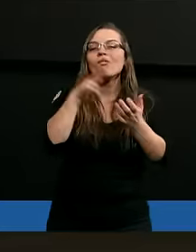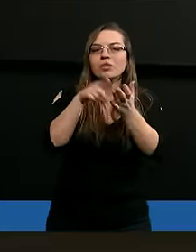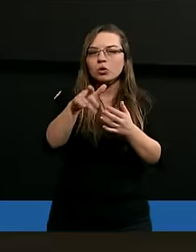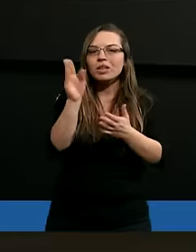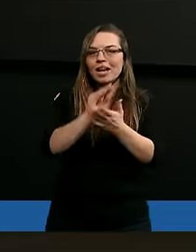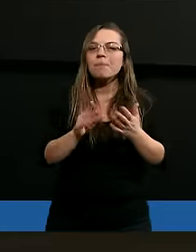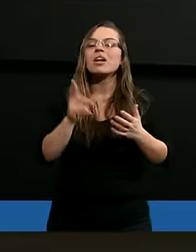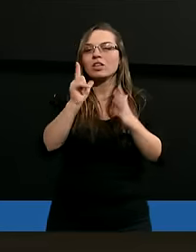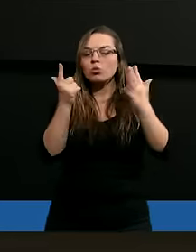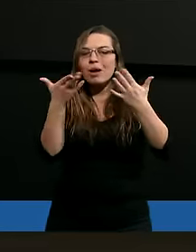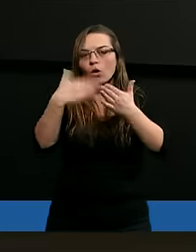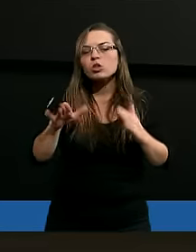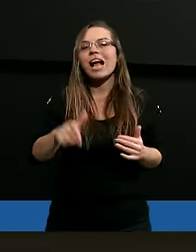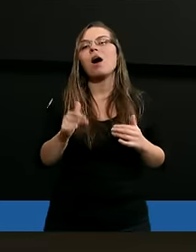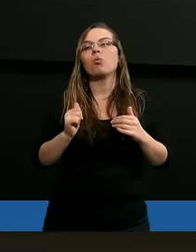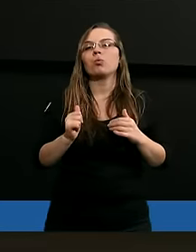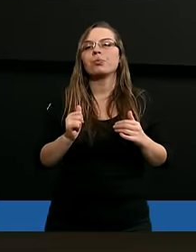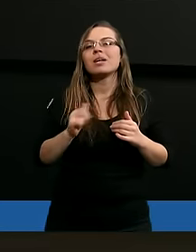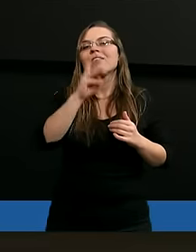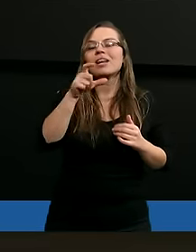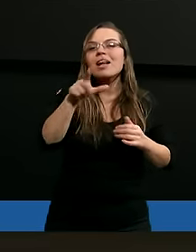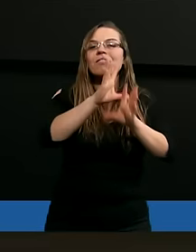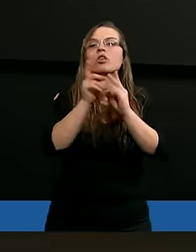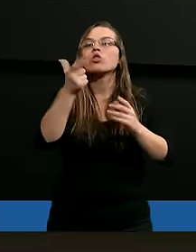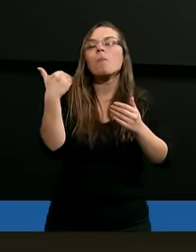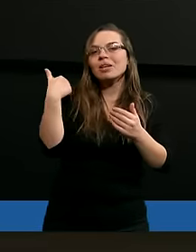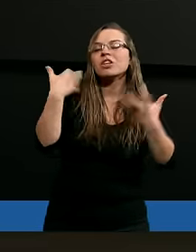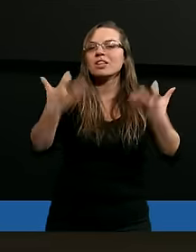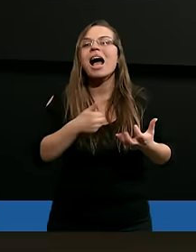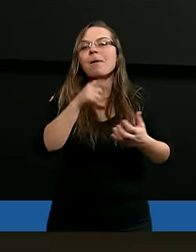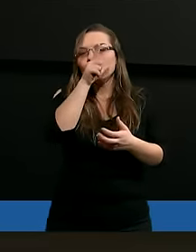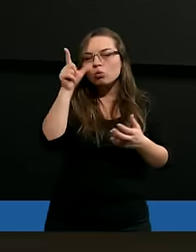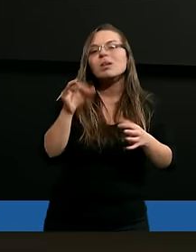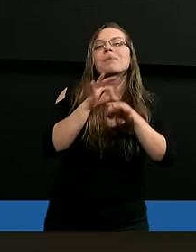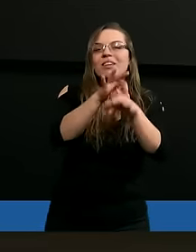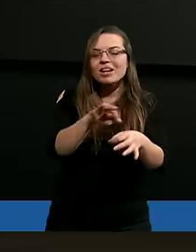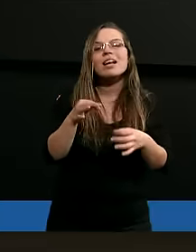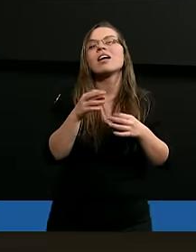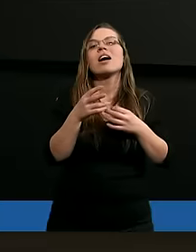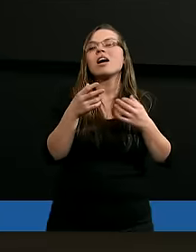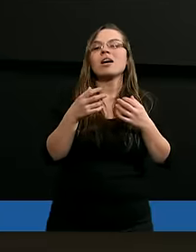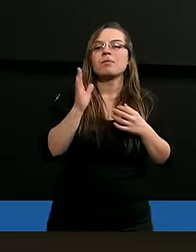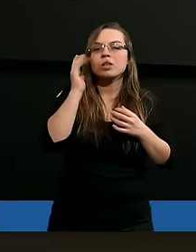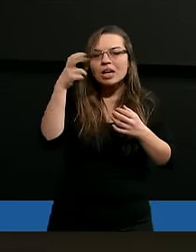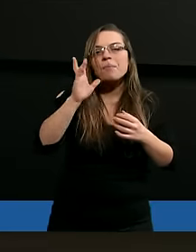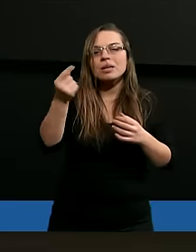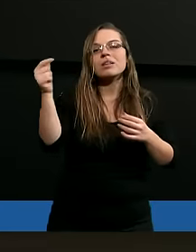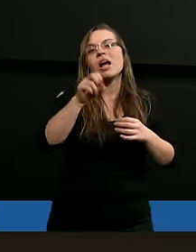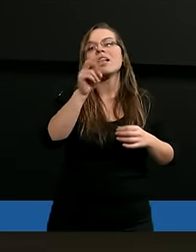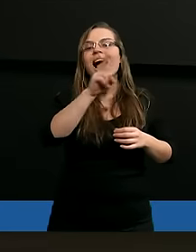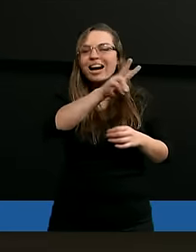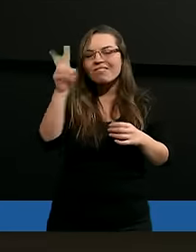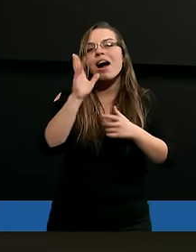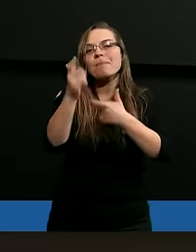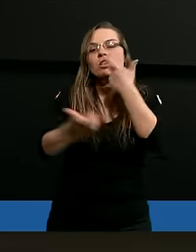mówiłeś, z 7 rozdziału. A więc wszystko, co byście chcieli, aby wam ludzie czynili, to i wy im czyńcie. Taki bowiem jest